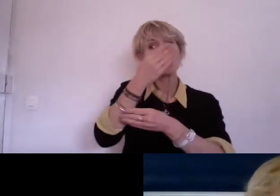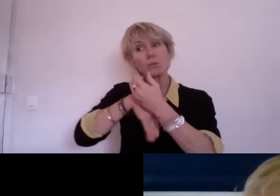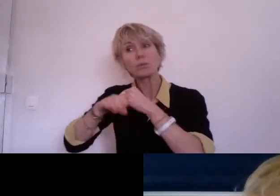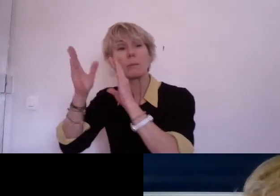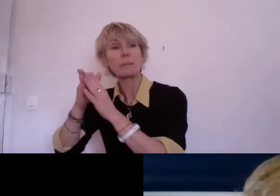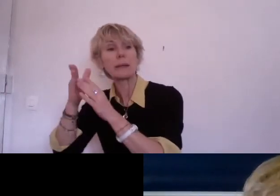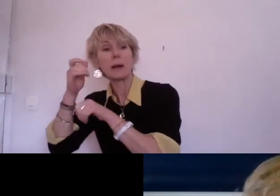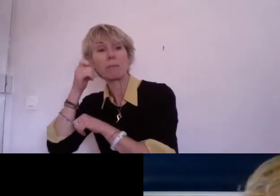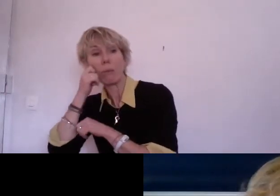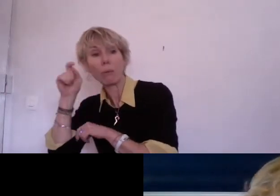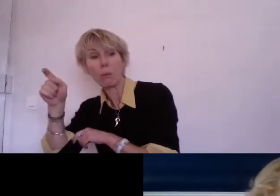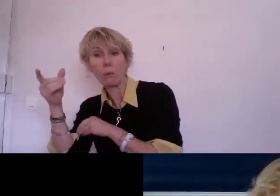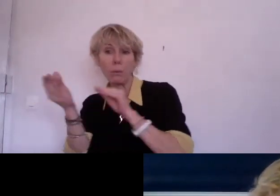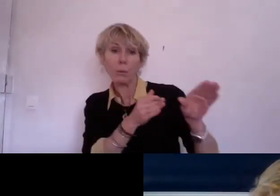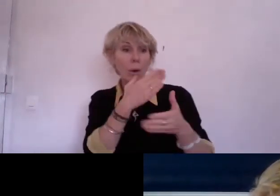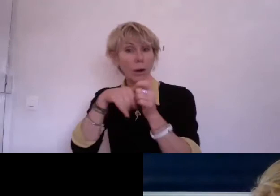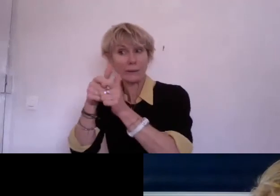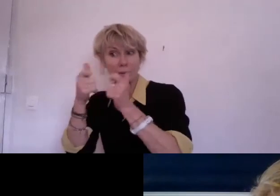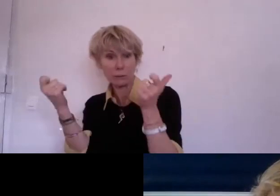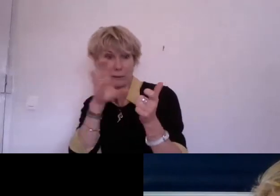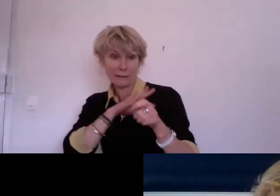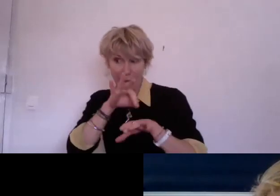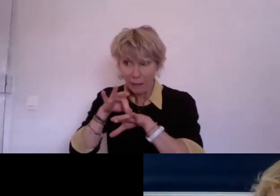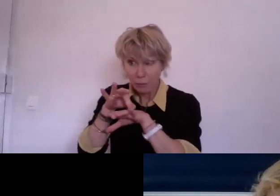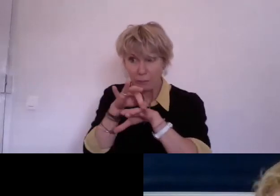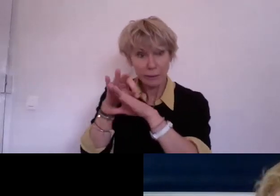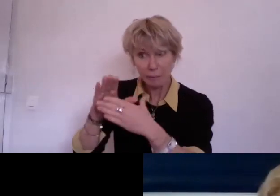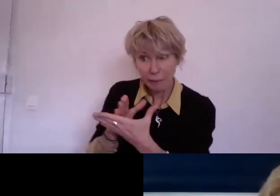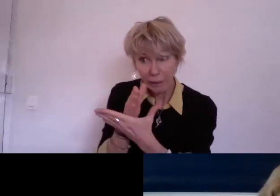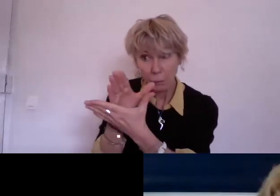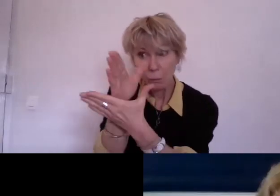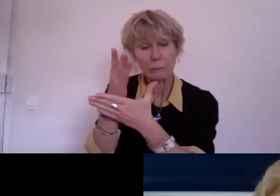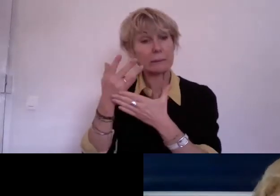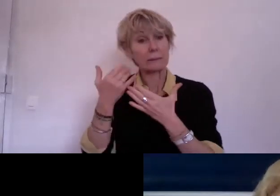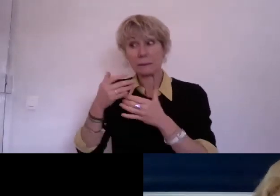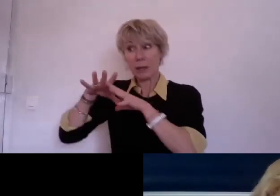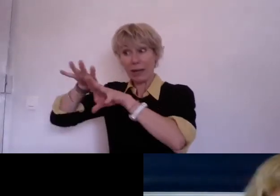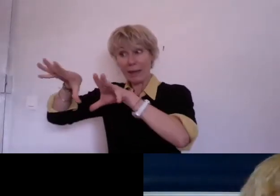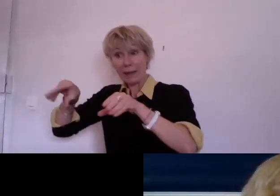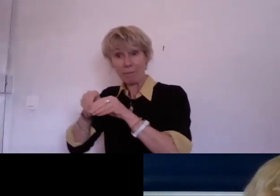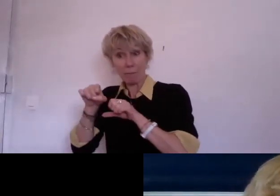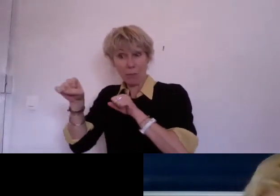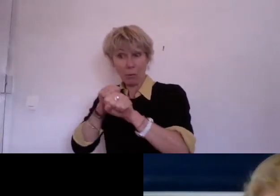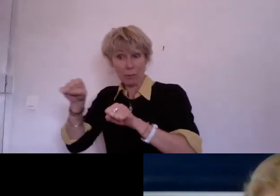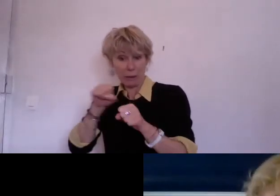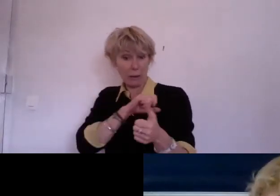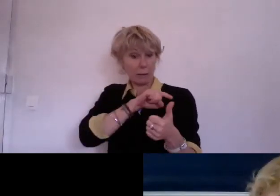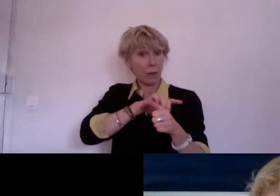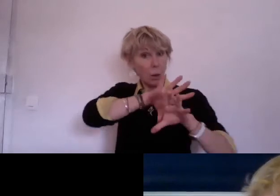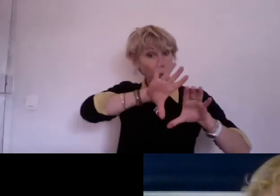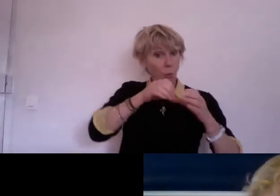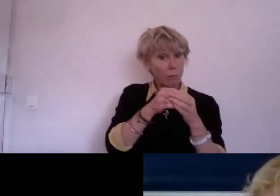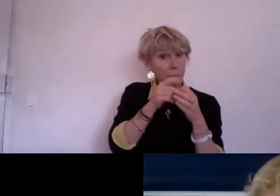en institution. Et ce parcours se fait grâce à une équipe mobile composée d'artistes et de soignants